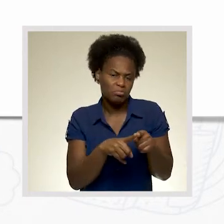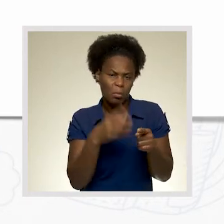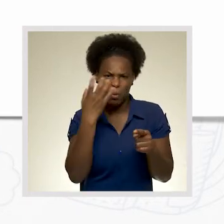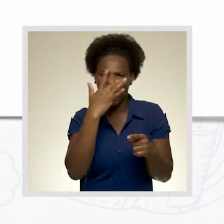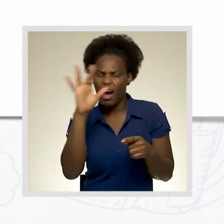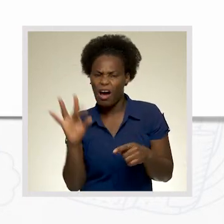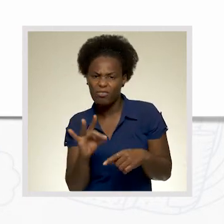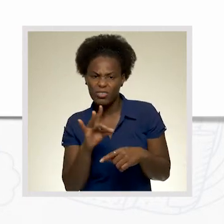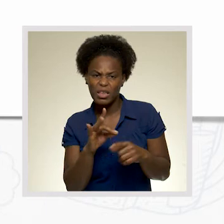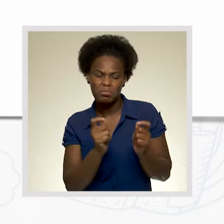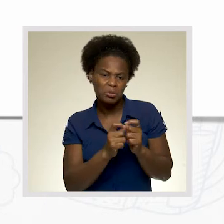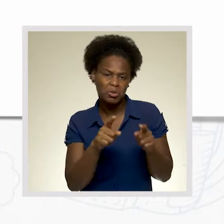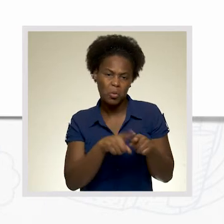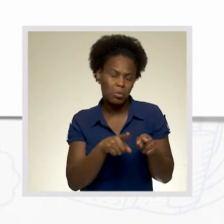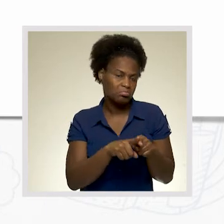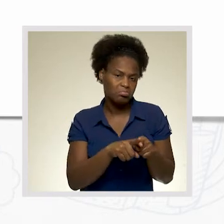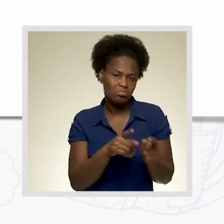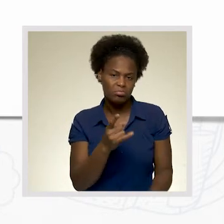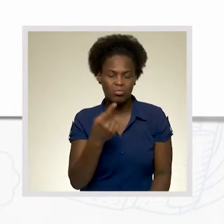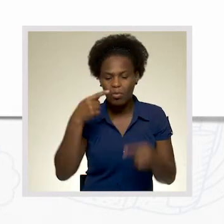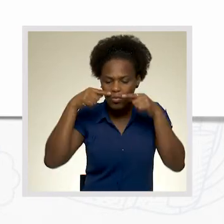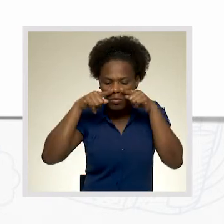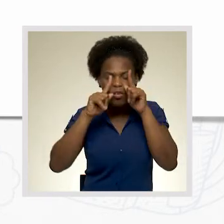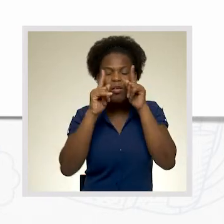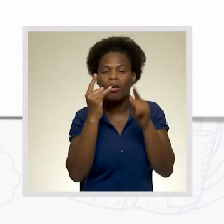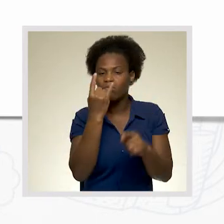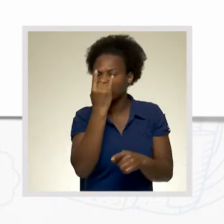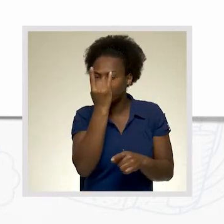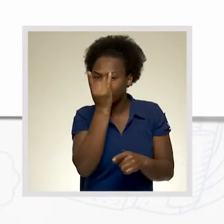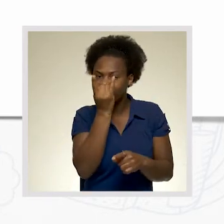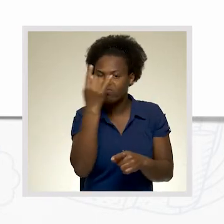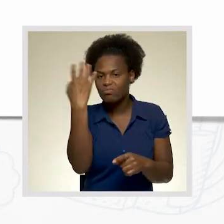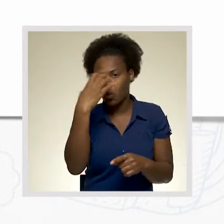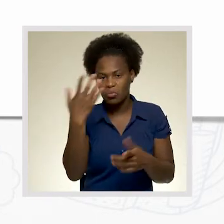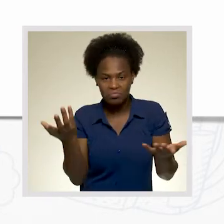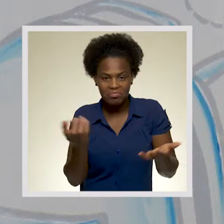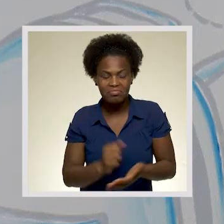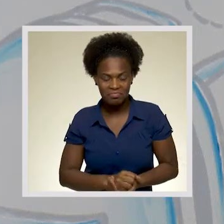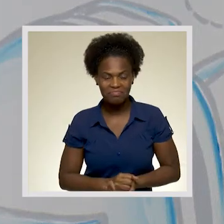d'Afrique voisin du sanglier ou du cochon sauvage.